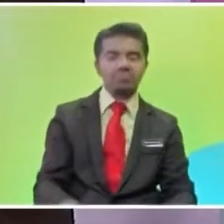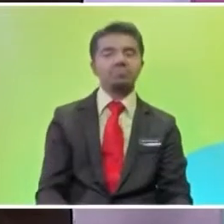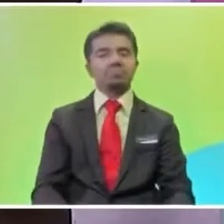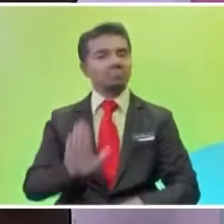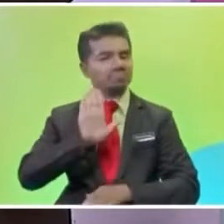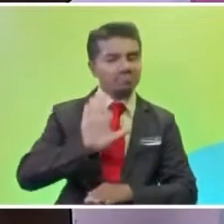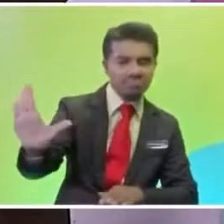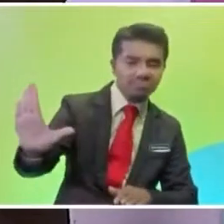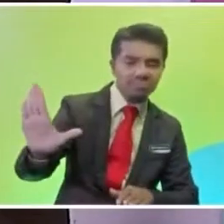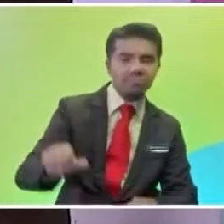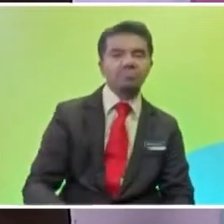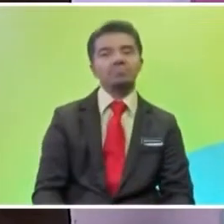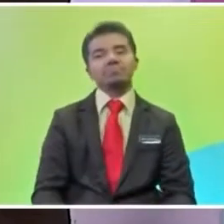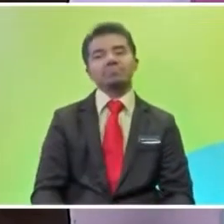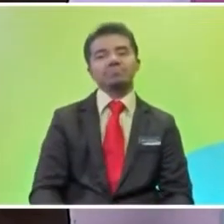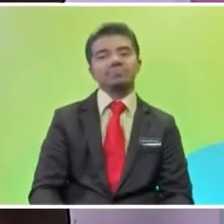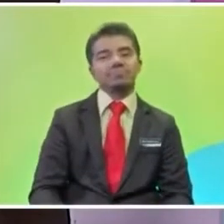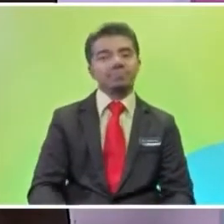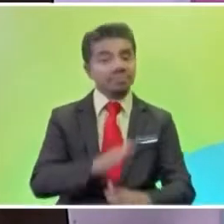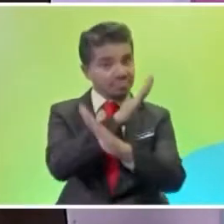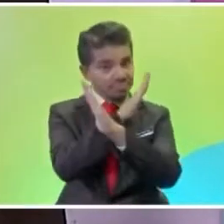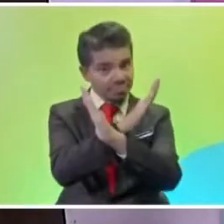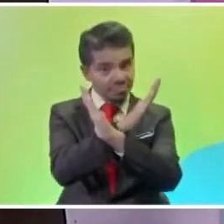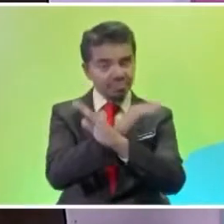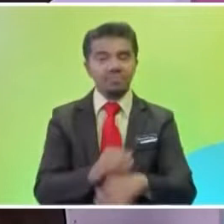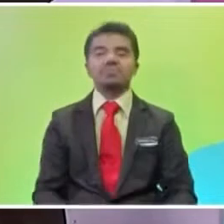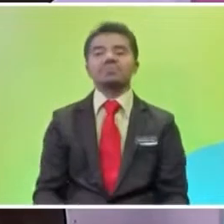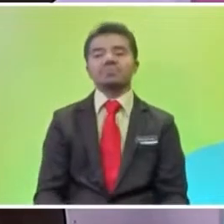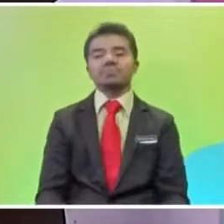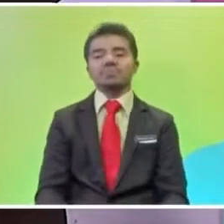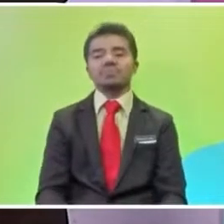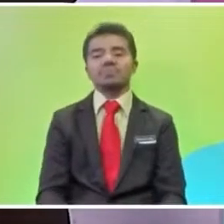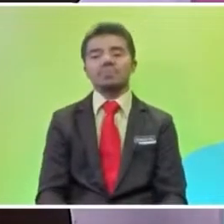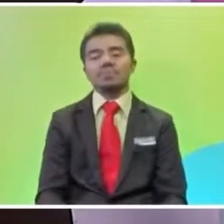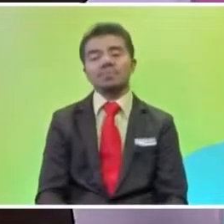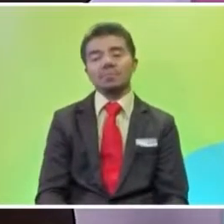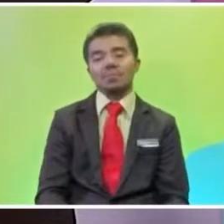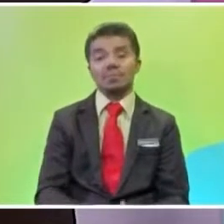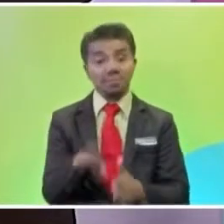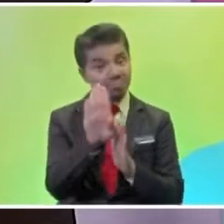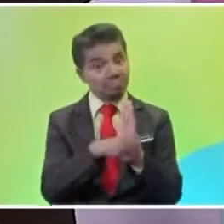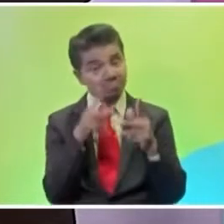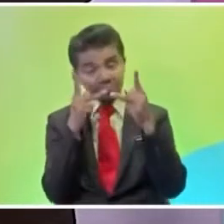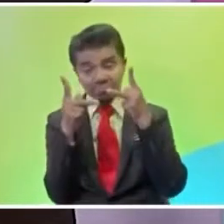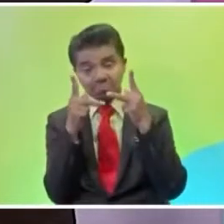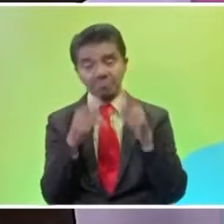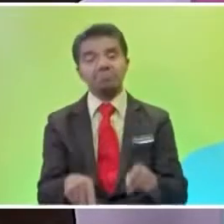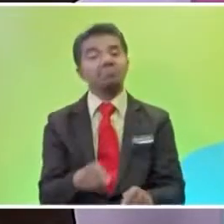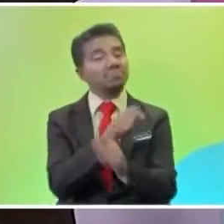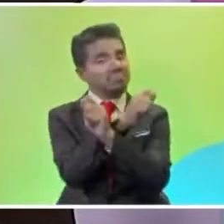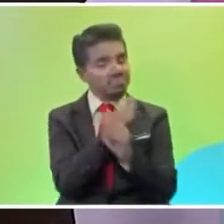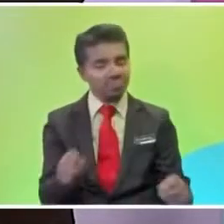tangan karena seperti ini jadi pengaplikasian berkata tidak ini kita boleh lihat dari